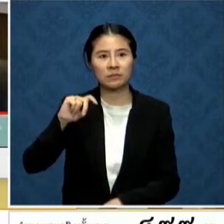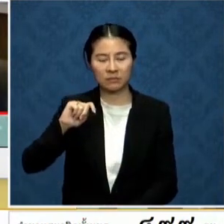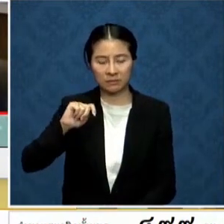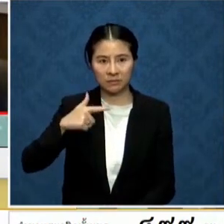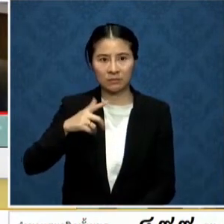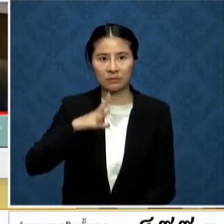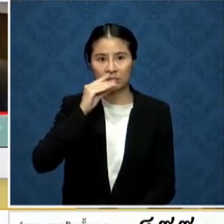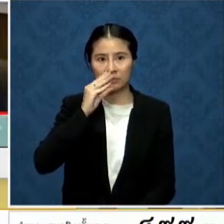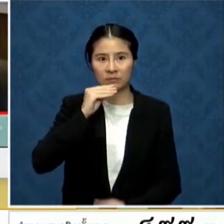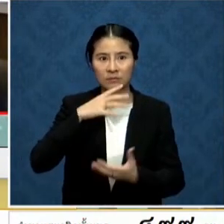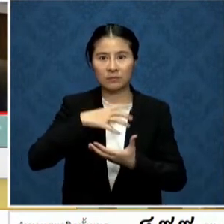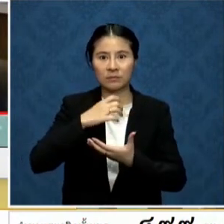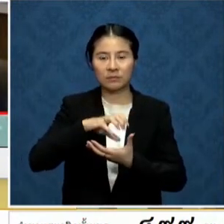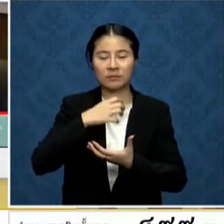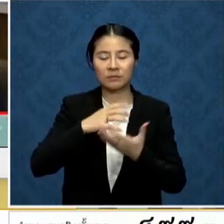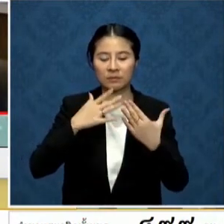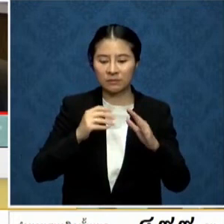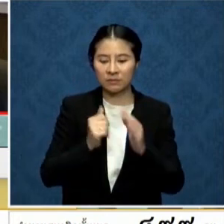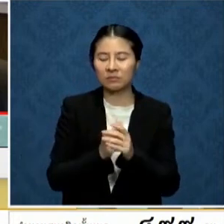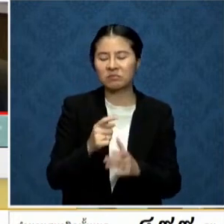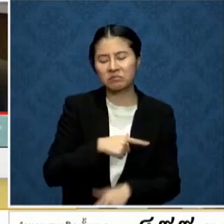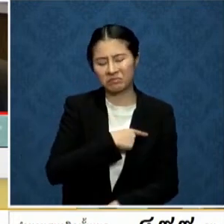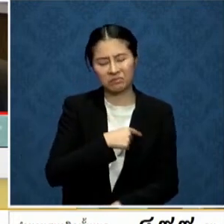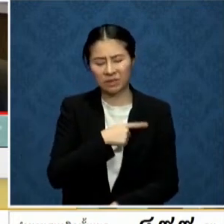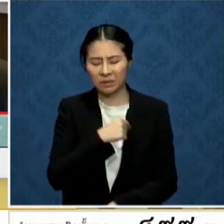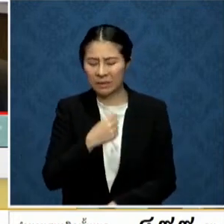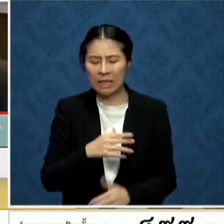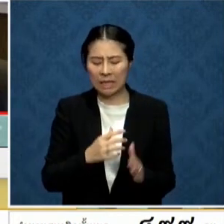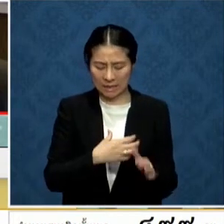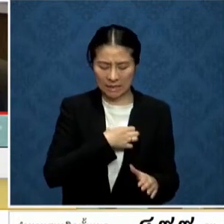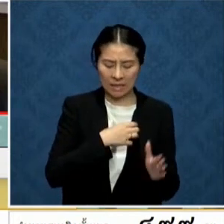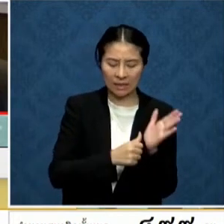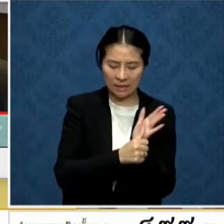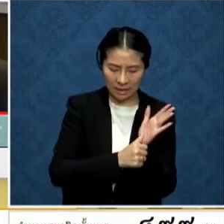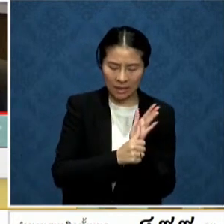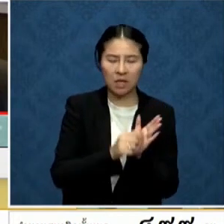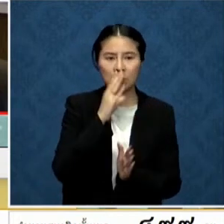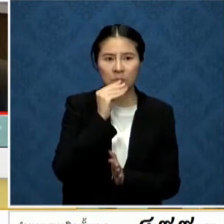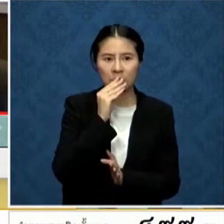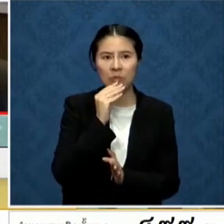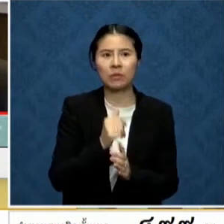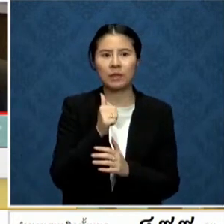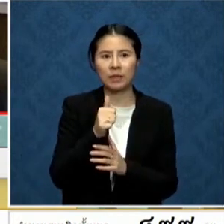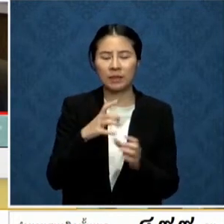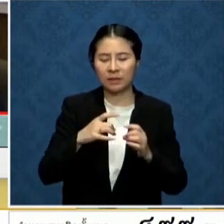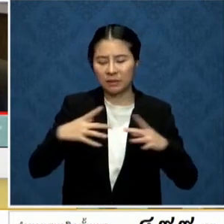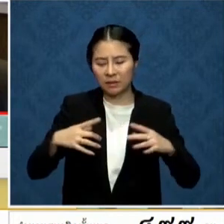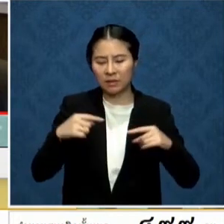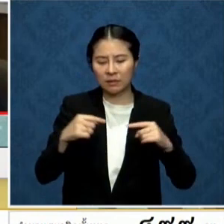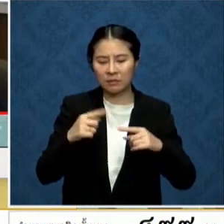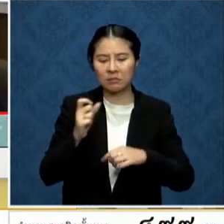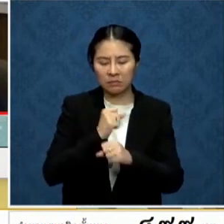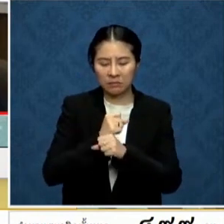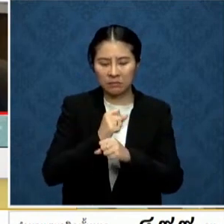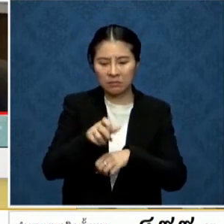ดิฉันก็เข้าใจนะคะว่ามันอาจจะไม่ถูกไม่ถูกใจใครบางคนใครหลายๆคนนะคะแล้วก็อาจจะขัดกับเรียกว่าสิ่ง